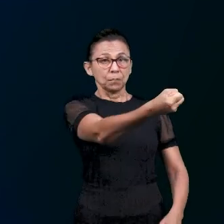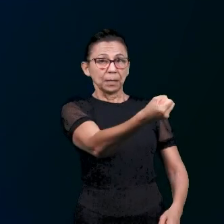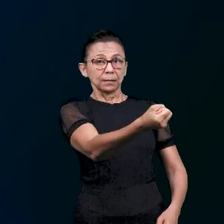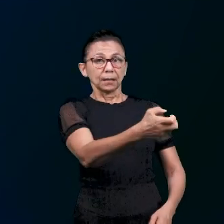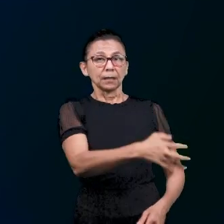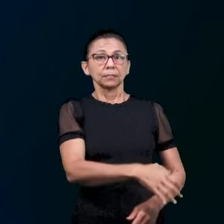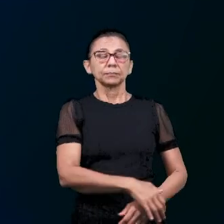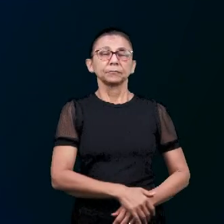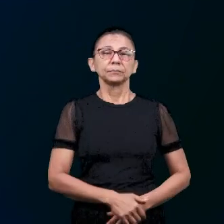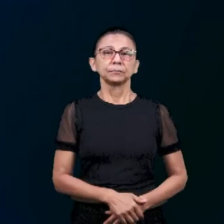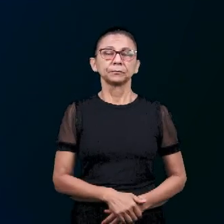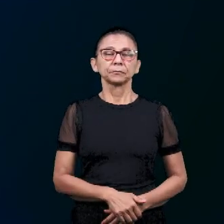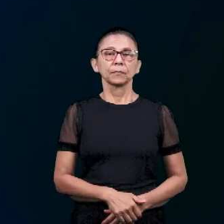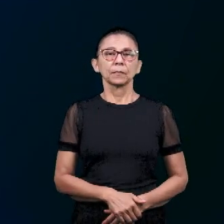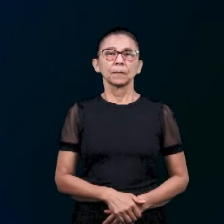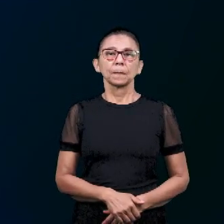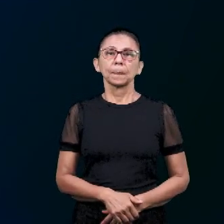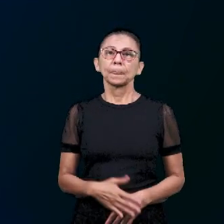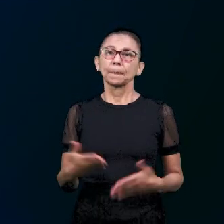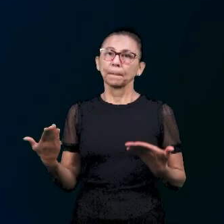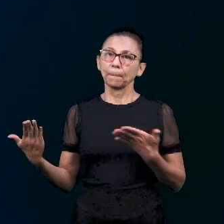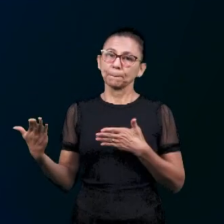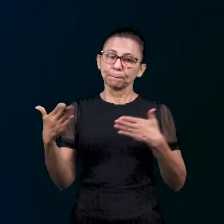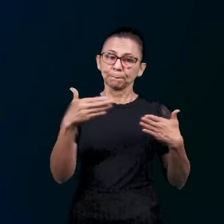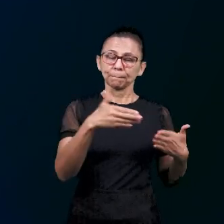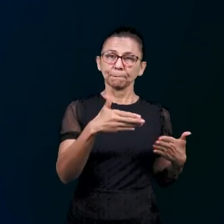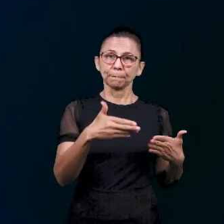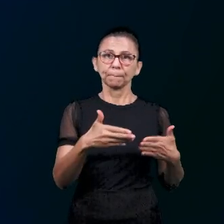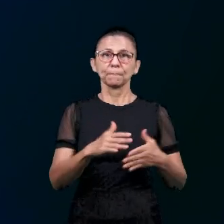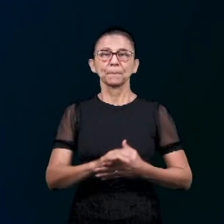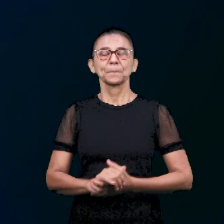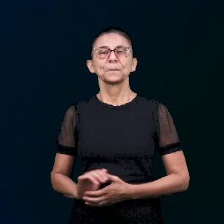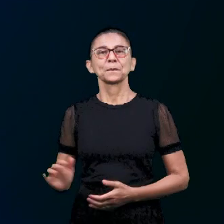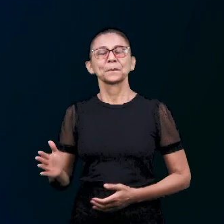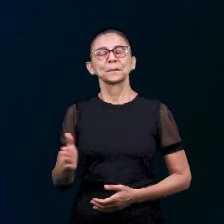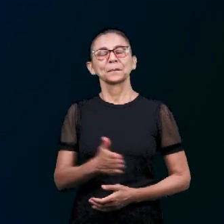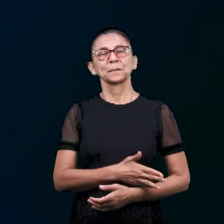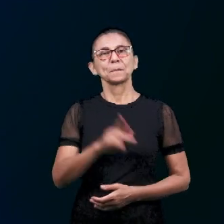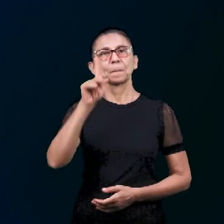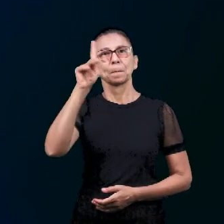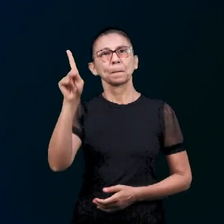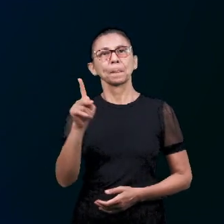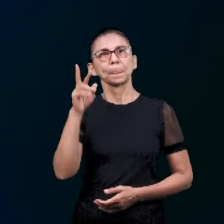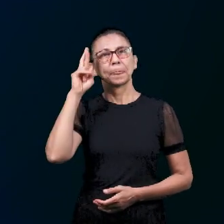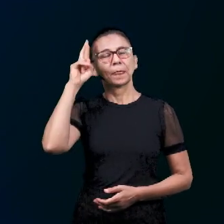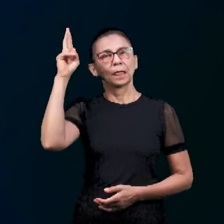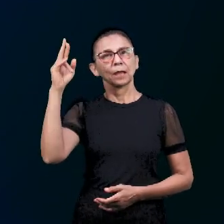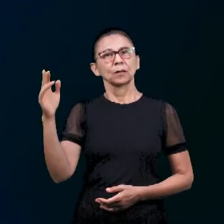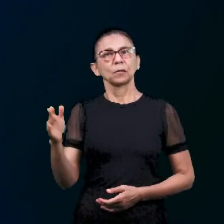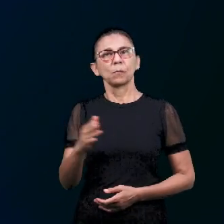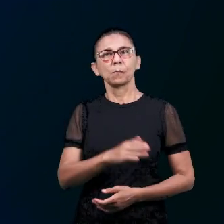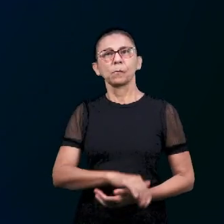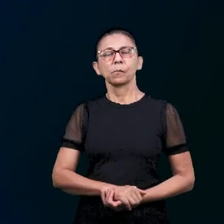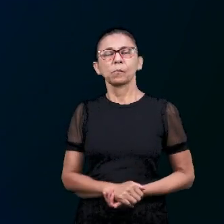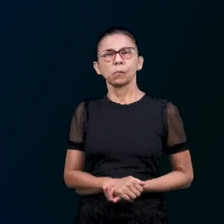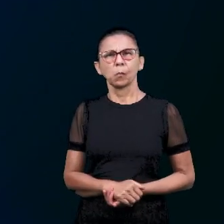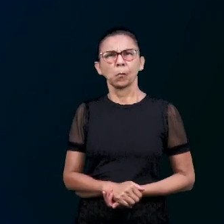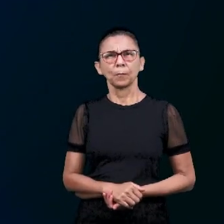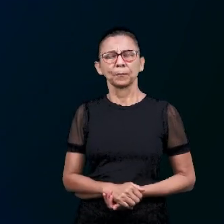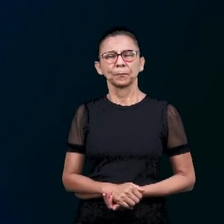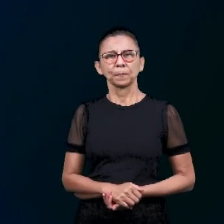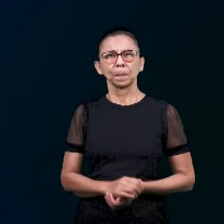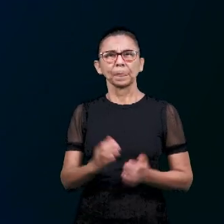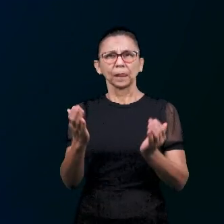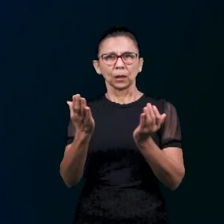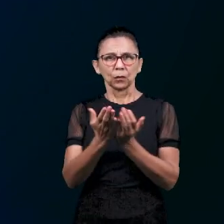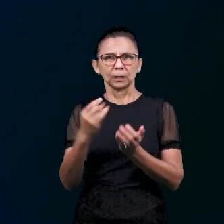chemin journalier que nous devons parcourir avec le Seigneur. La paix du Seigneur, mes frères et sœurs. Le chrétien s'est sauvé même s'il renie Jésus